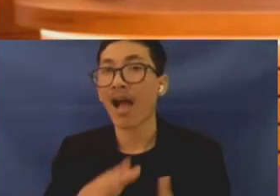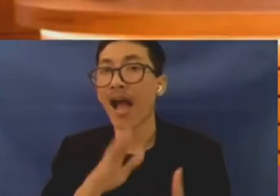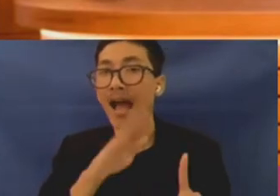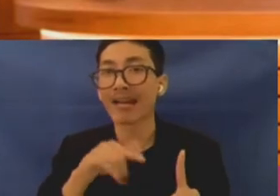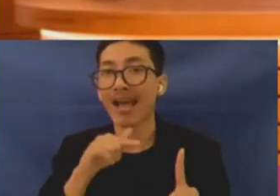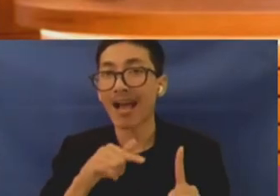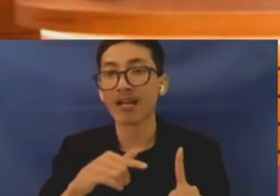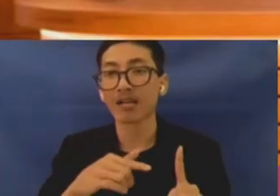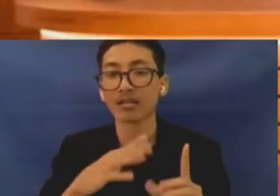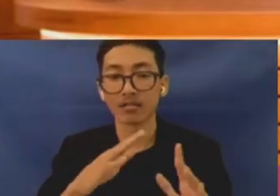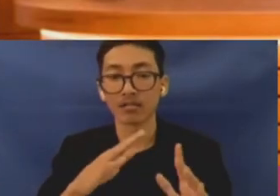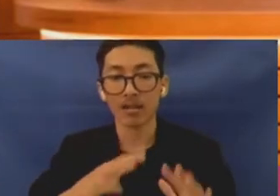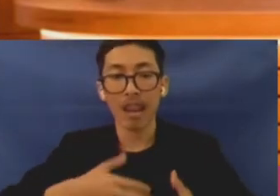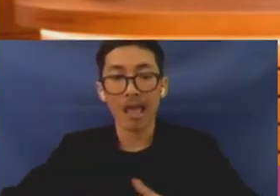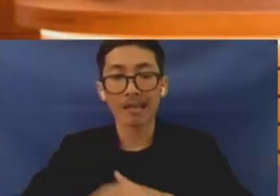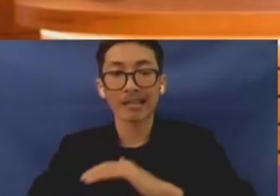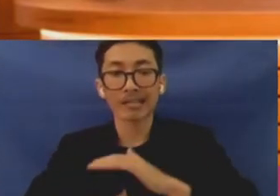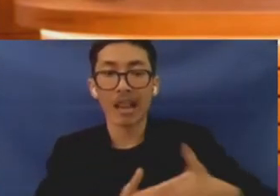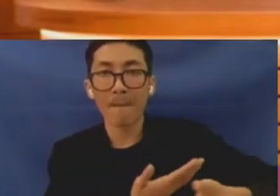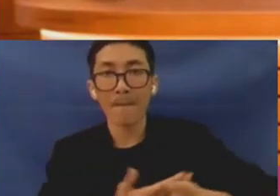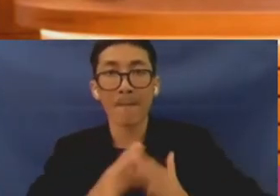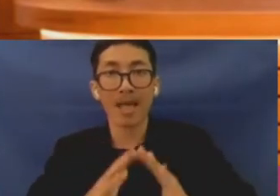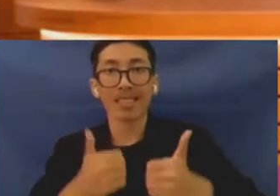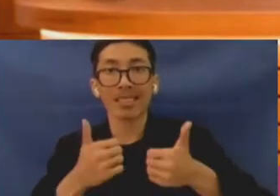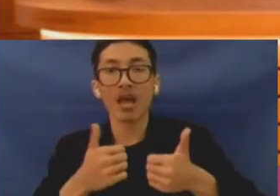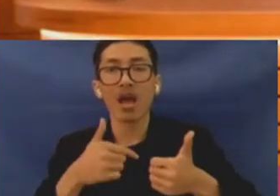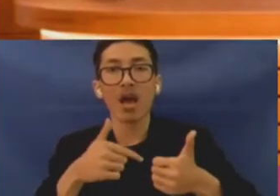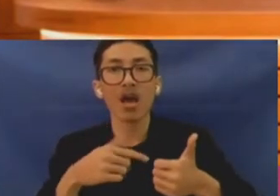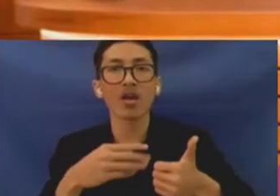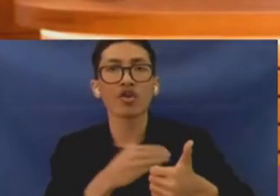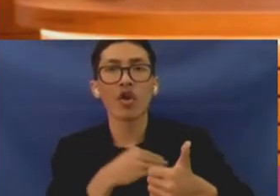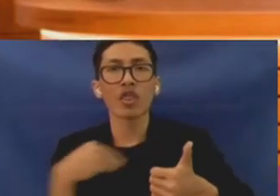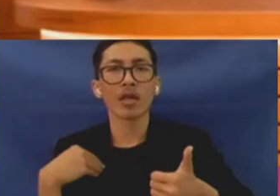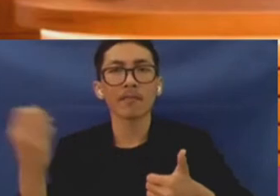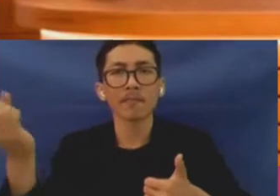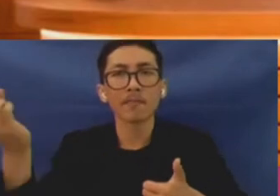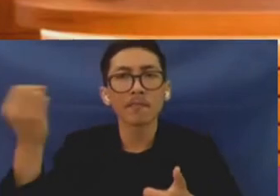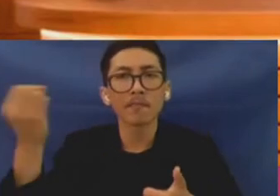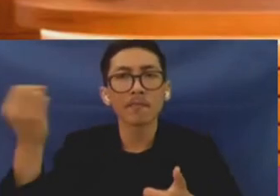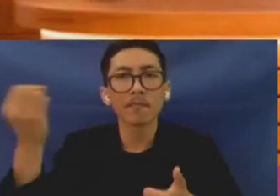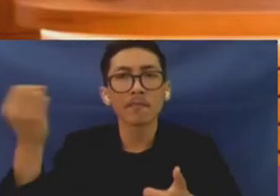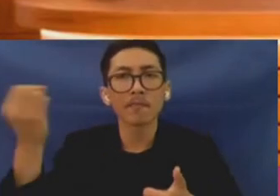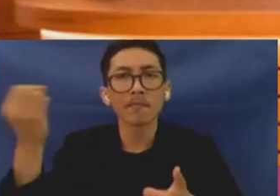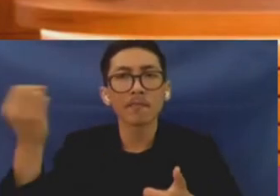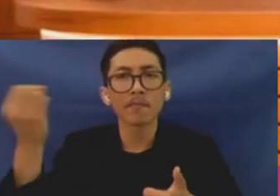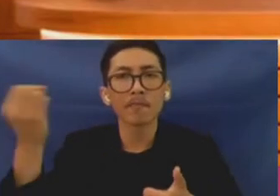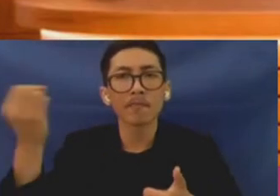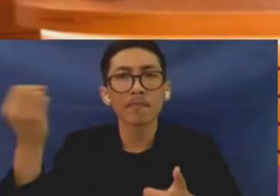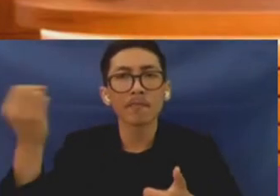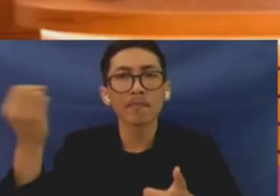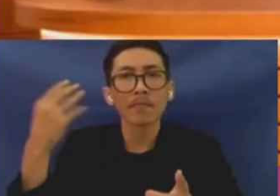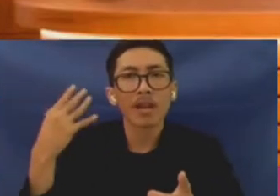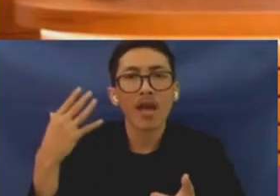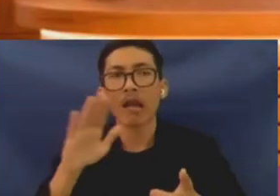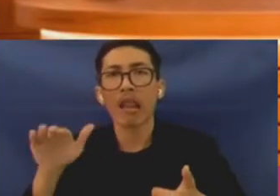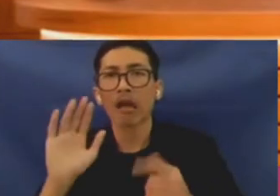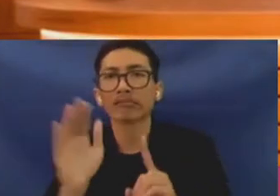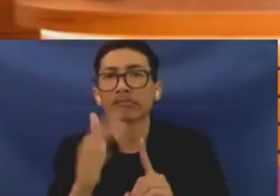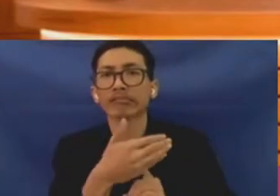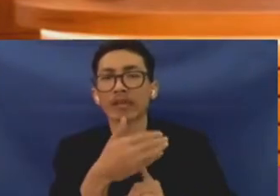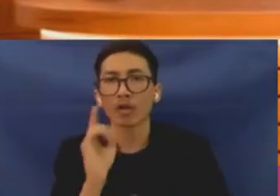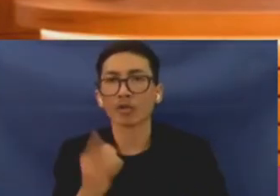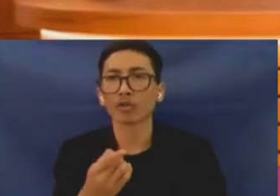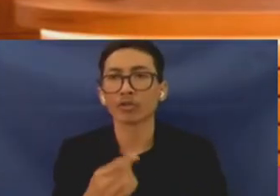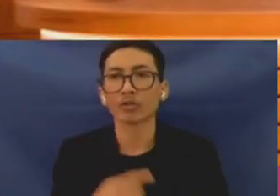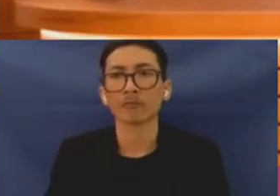kelahiran, dokter memberitahu orang tua bahwa pilihan terbaik adalah melembagakan anak-anak mereka. Hal tersebut membuat